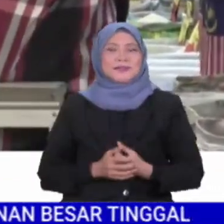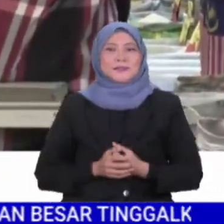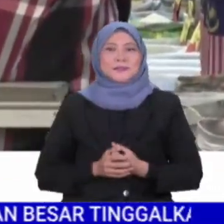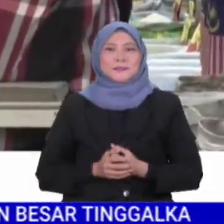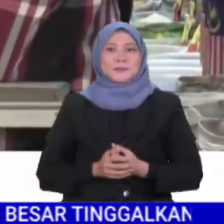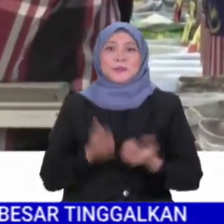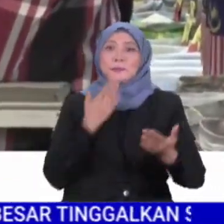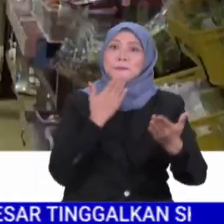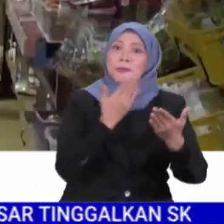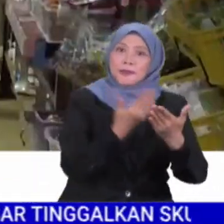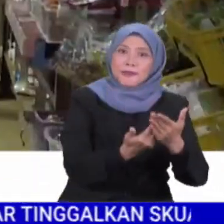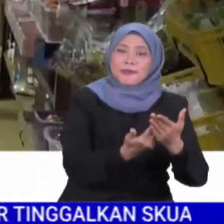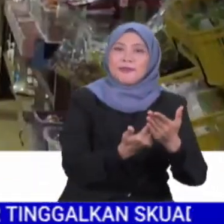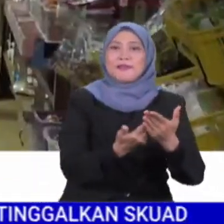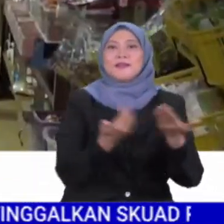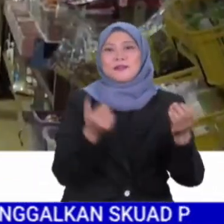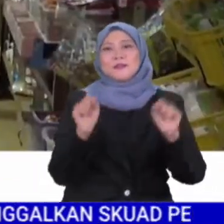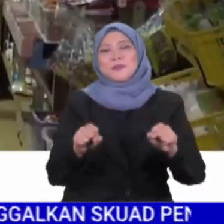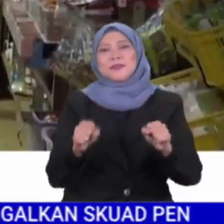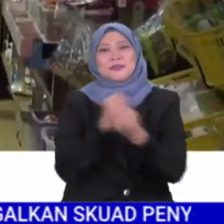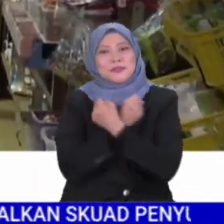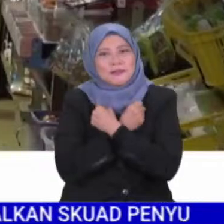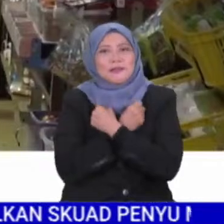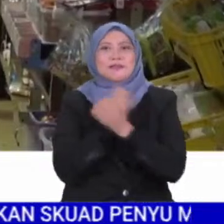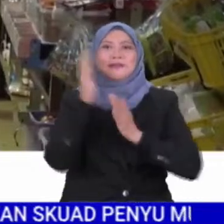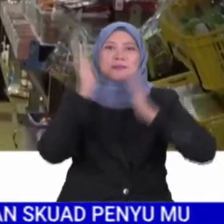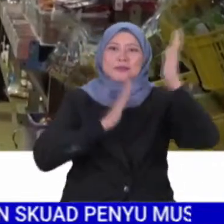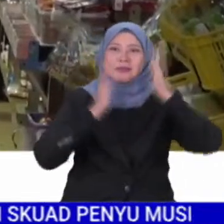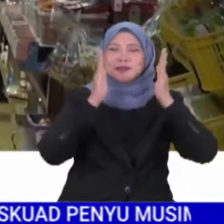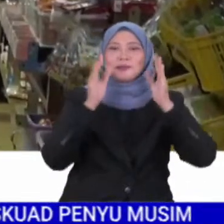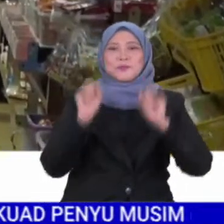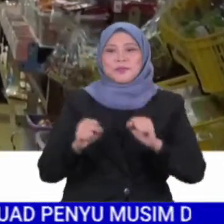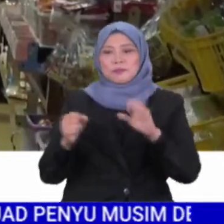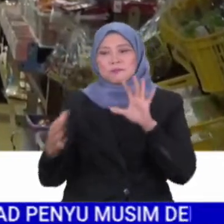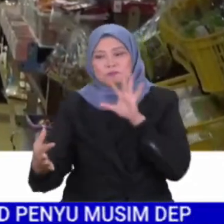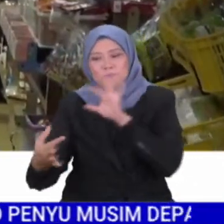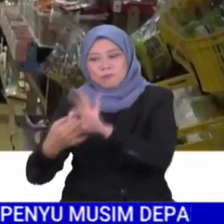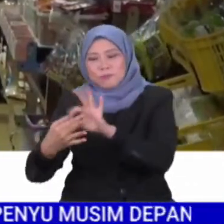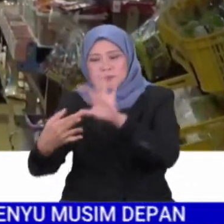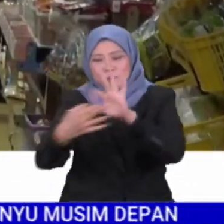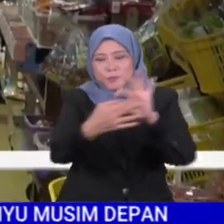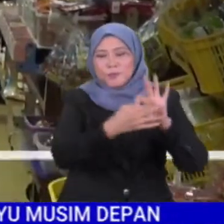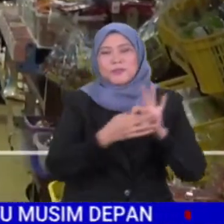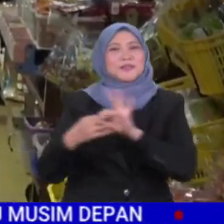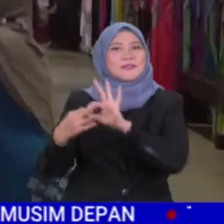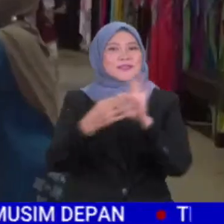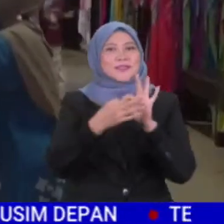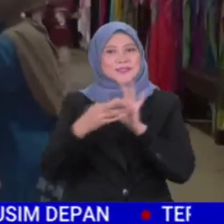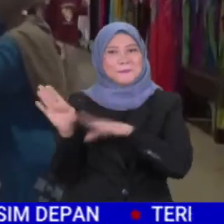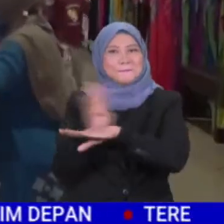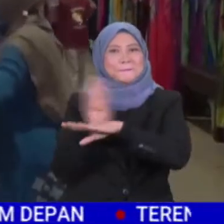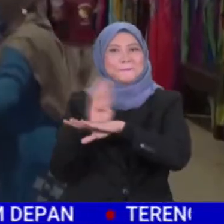pun yang baik pun timbul. Macam dia lebih sayangkan negara, dia lebih bersatu di kalangan peniaga dia.